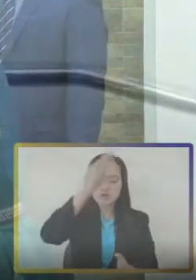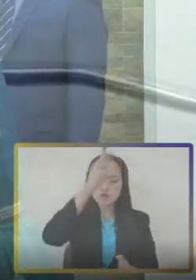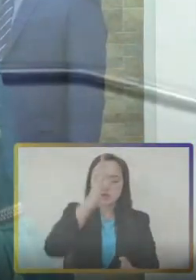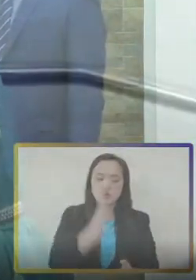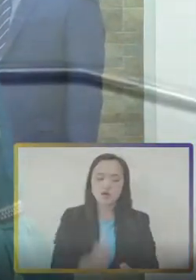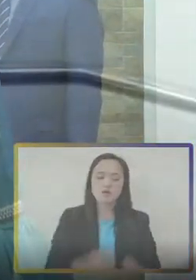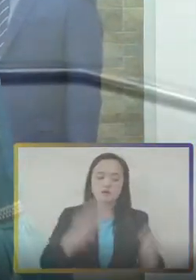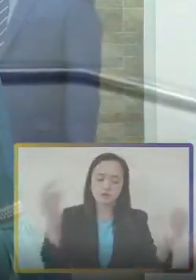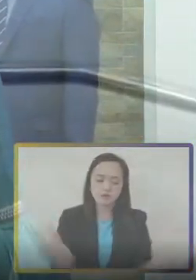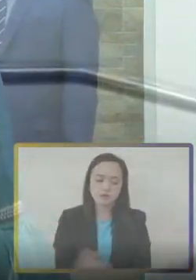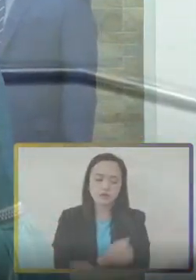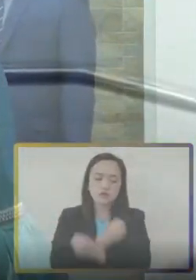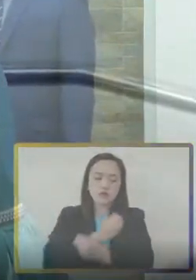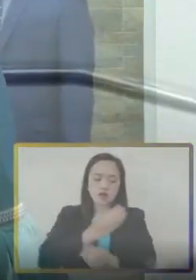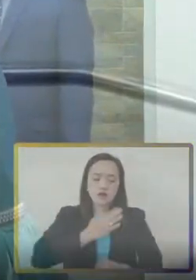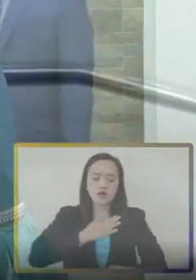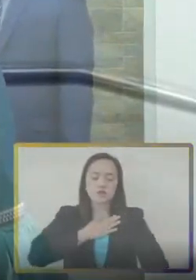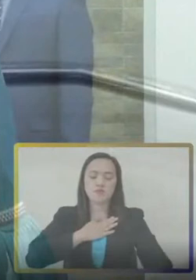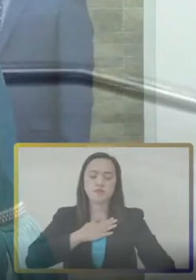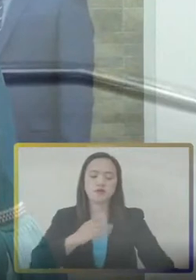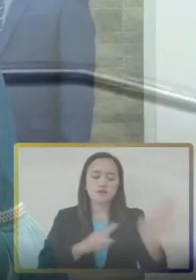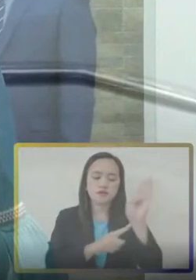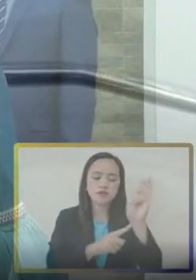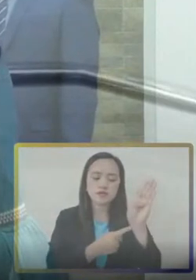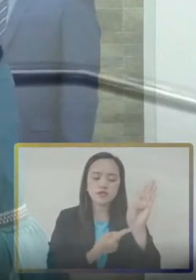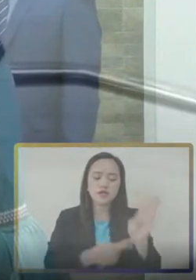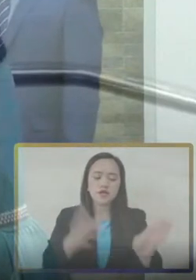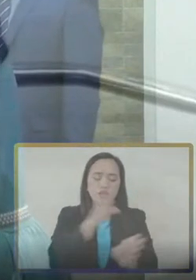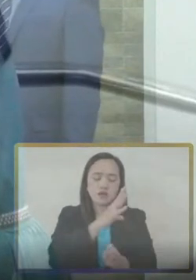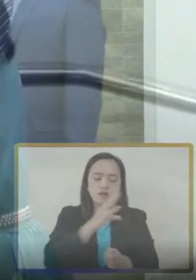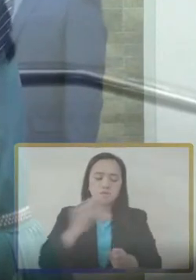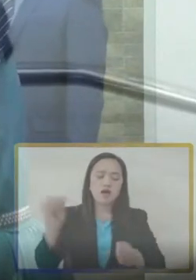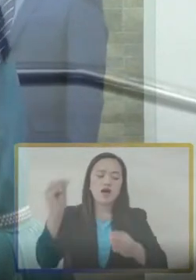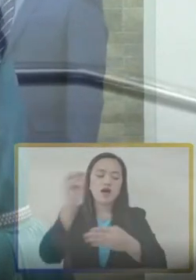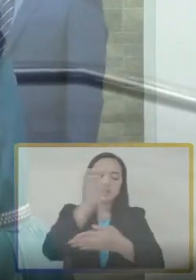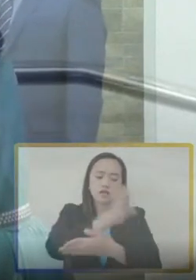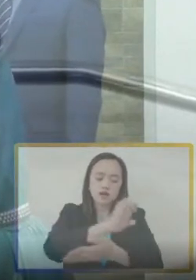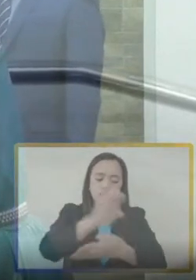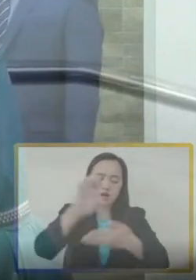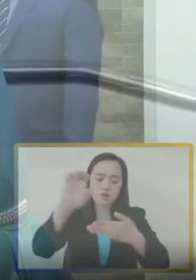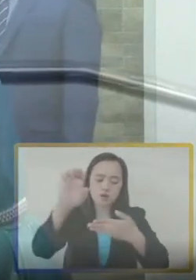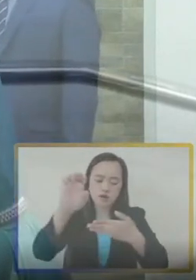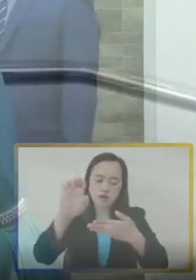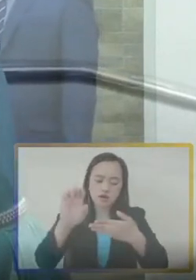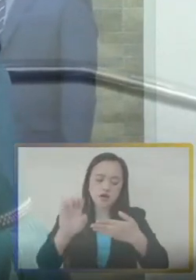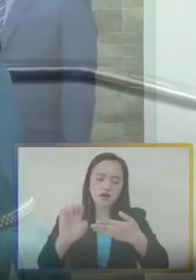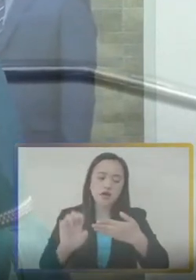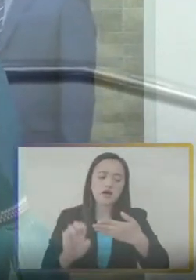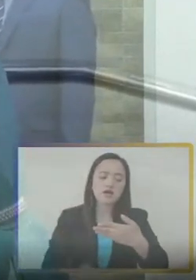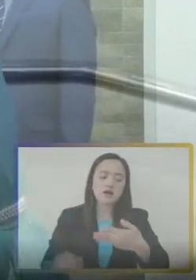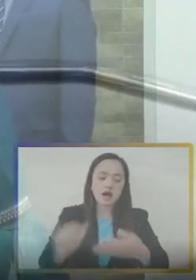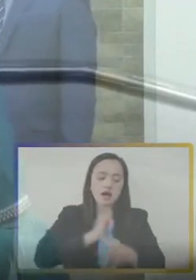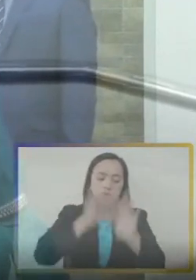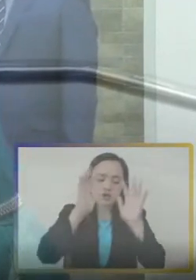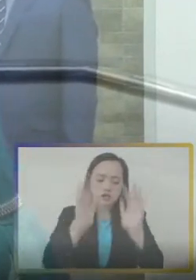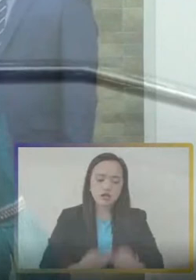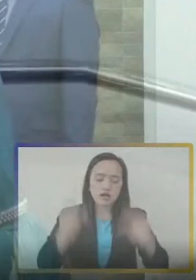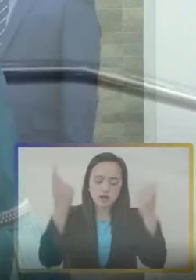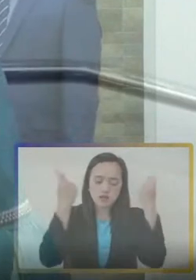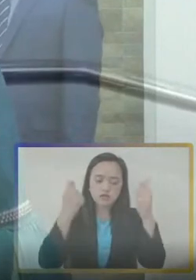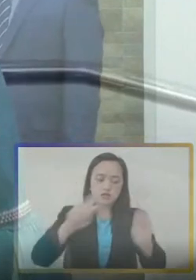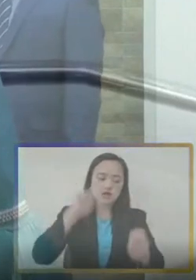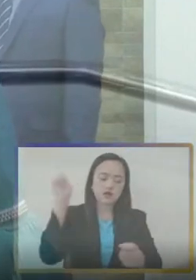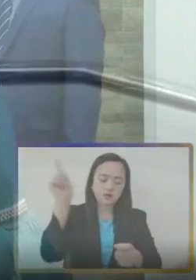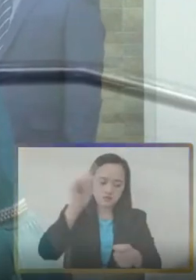tagapagligtas. Pag-ibig niya ang aking simula hanggang wakas. O kay